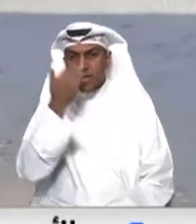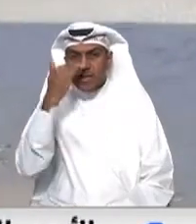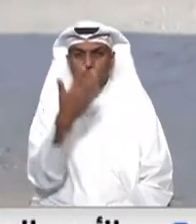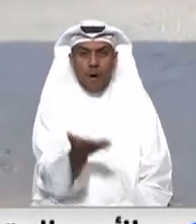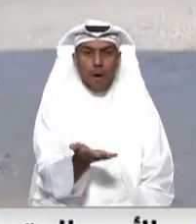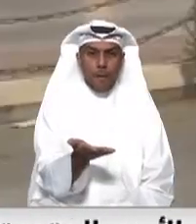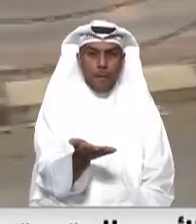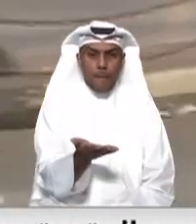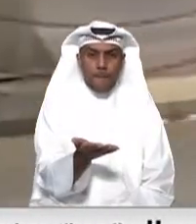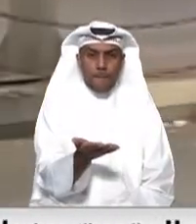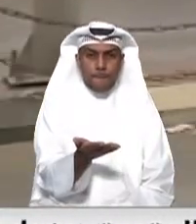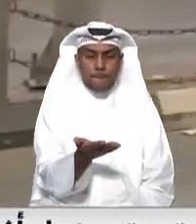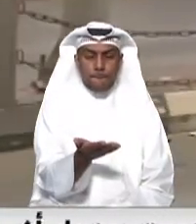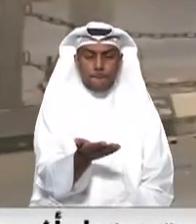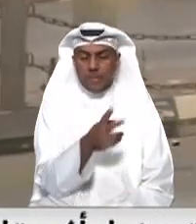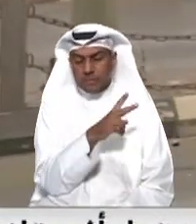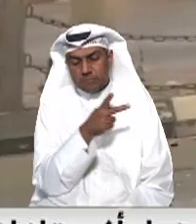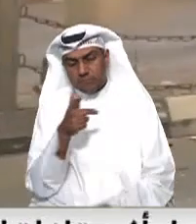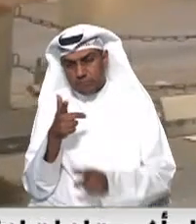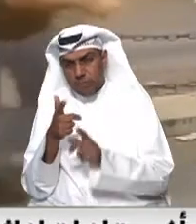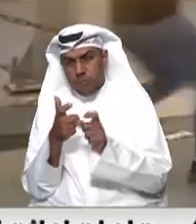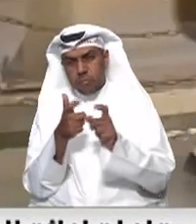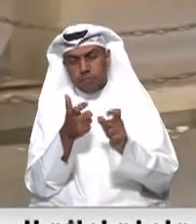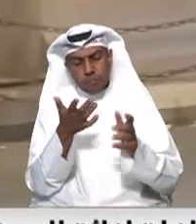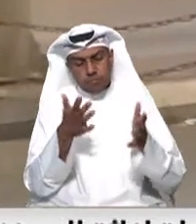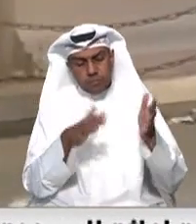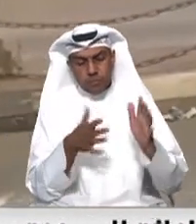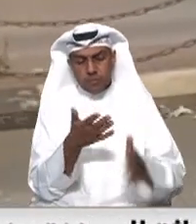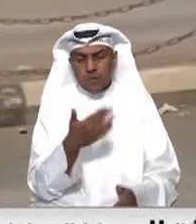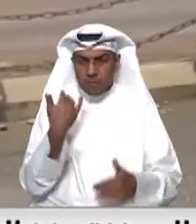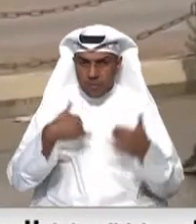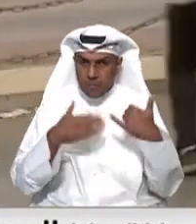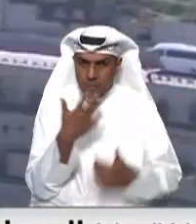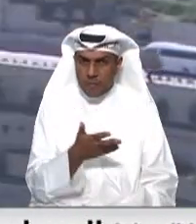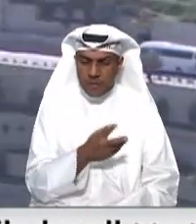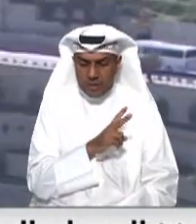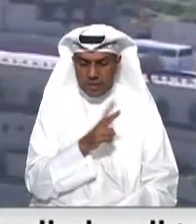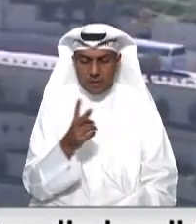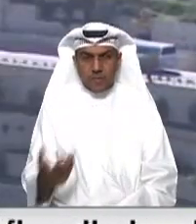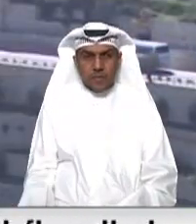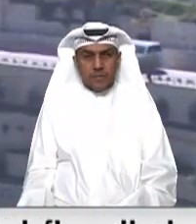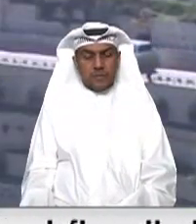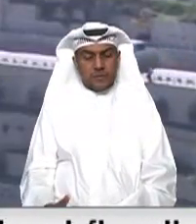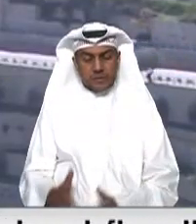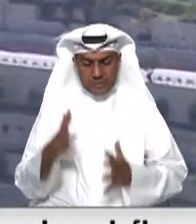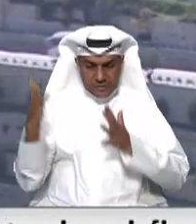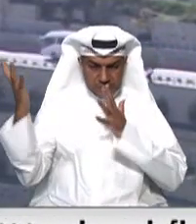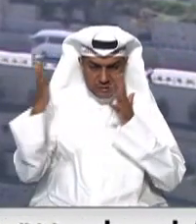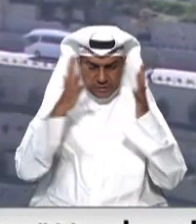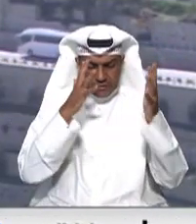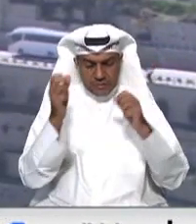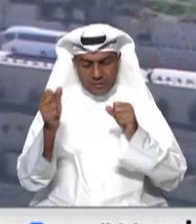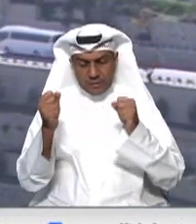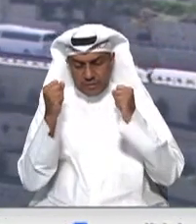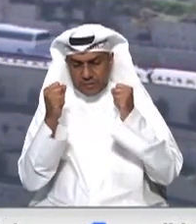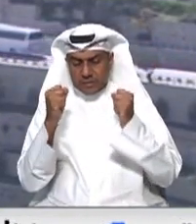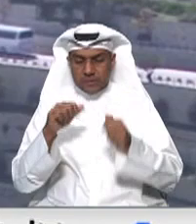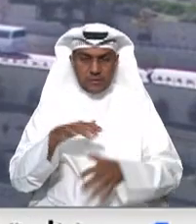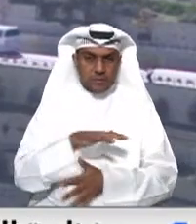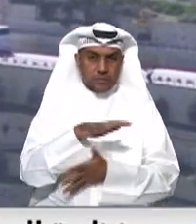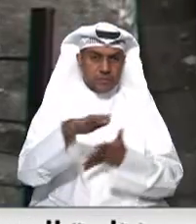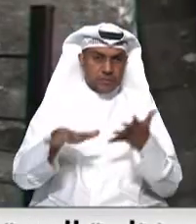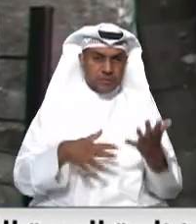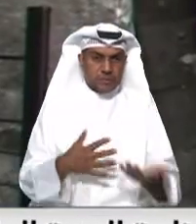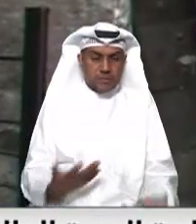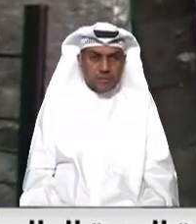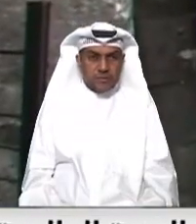بلدة دورة بالخليل جنوب الضفة الغربية. حالة من الاحتقان والتوتر تخيم على الضفة الغربية بشكل عام